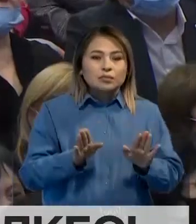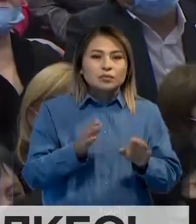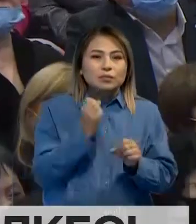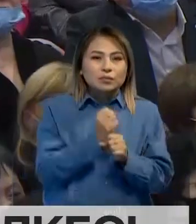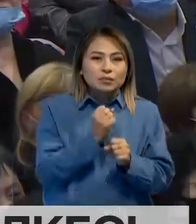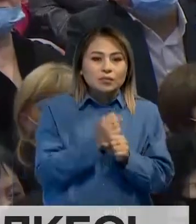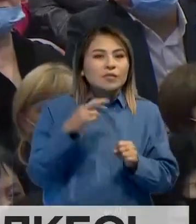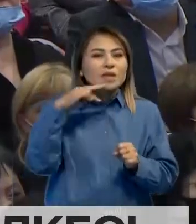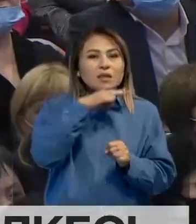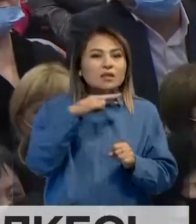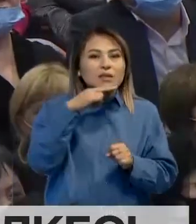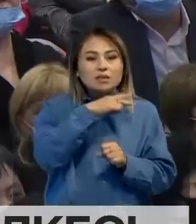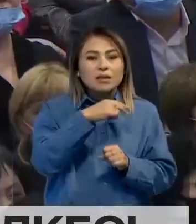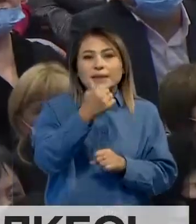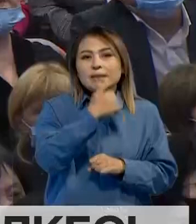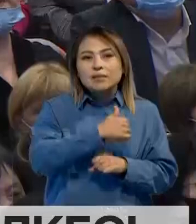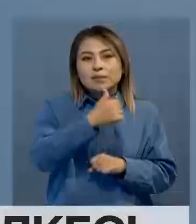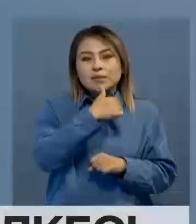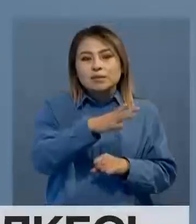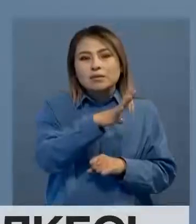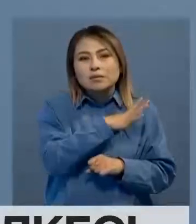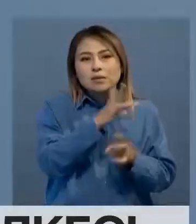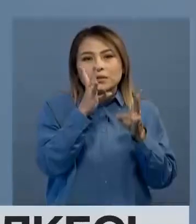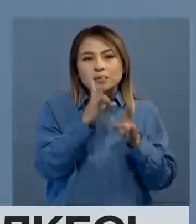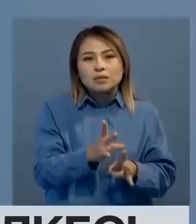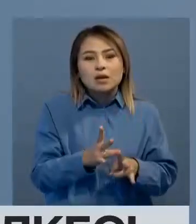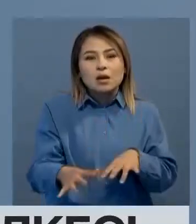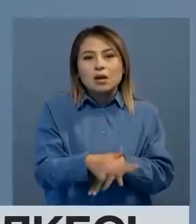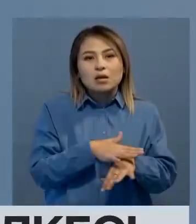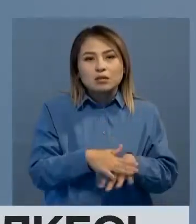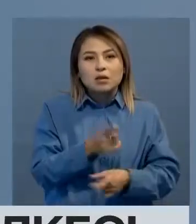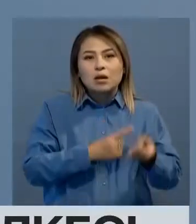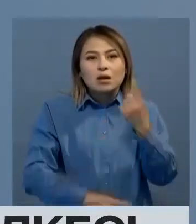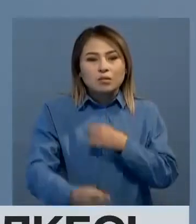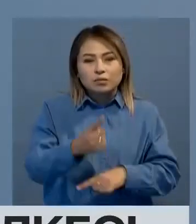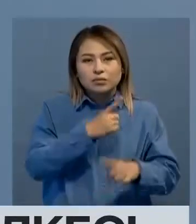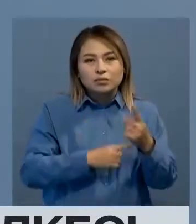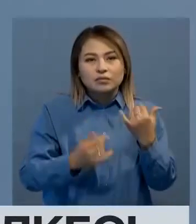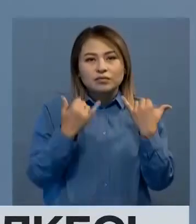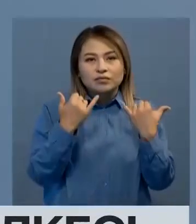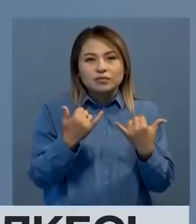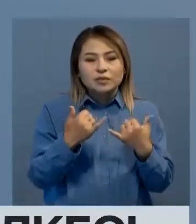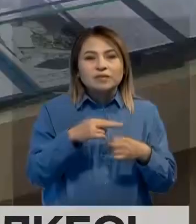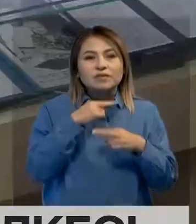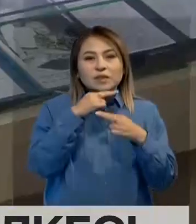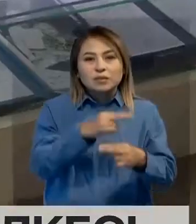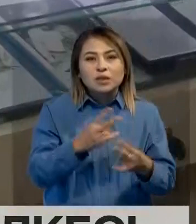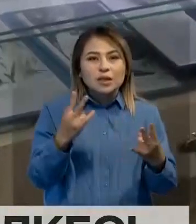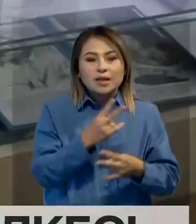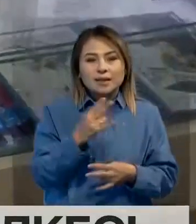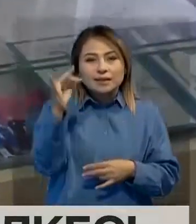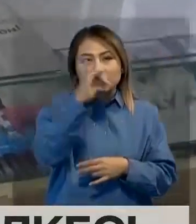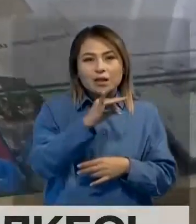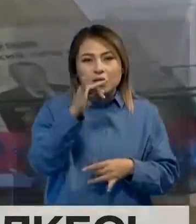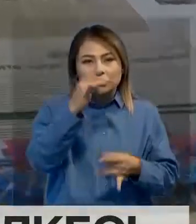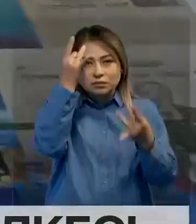Біз ядролық сынақтардан зардап шеккен азаматтарымызды оңалту мәселесіне баса мен беруіміз керек. Тарихи өлкеде